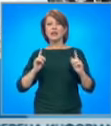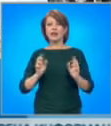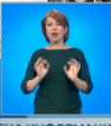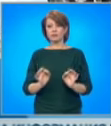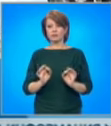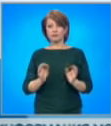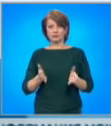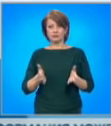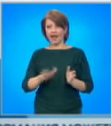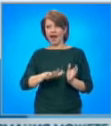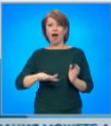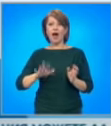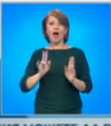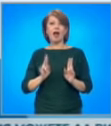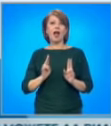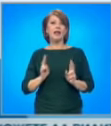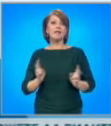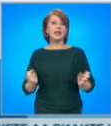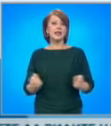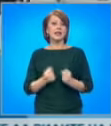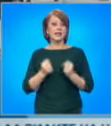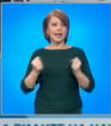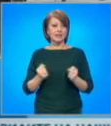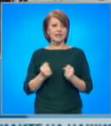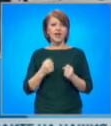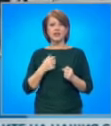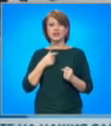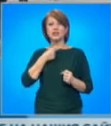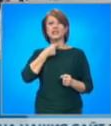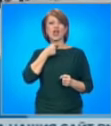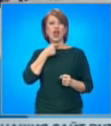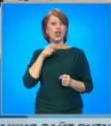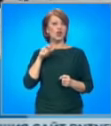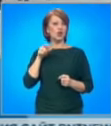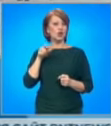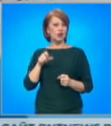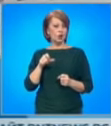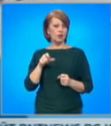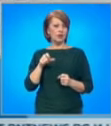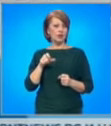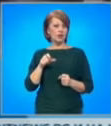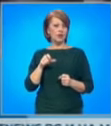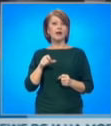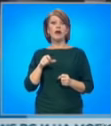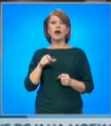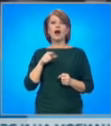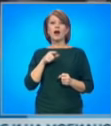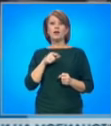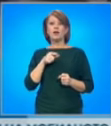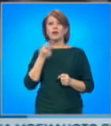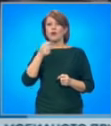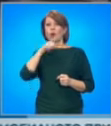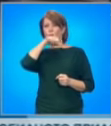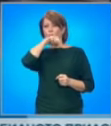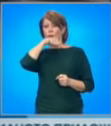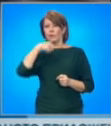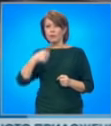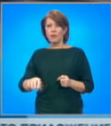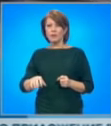има този тон на добросъседство и така конструктивен подход, тогава компромисите са